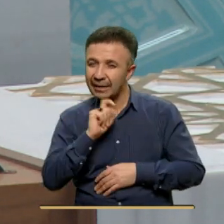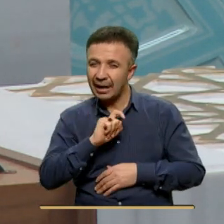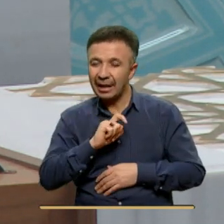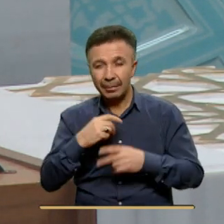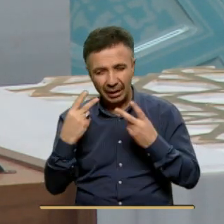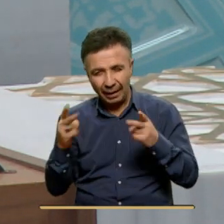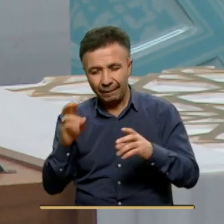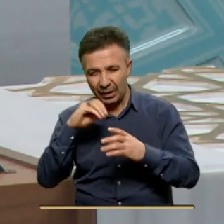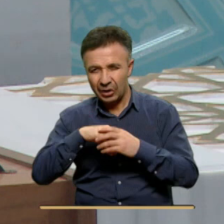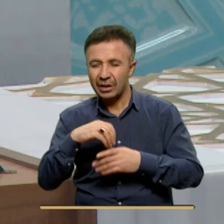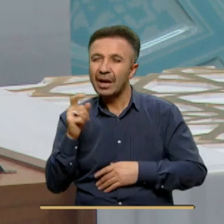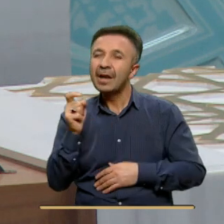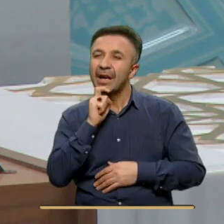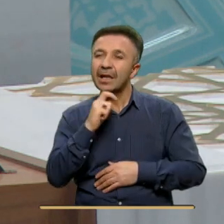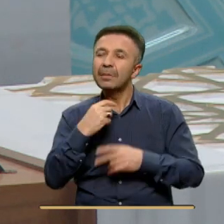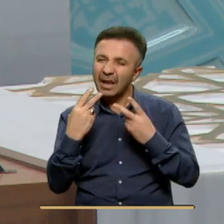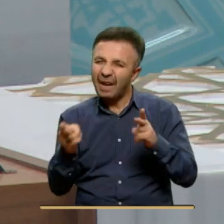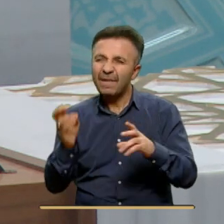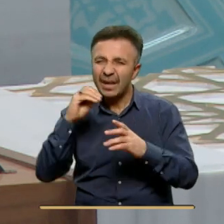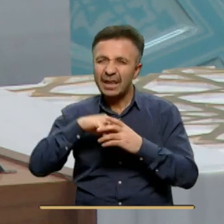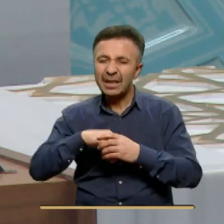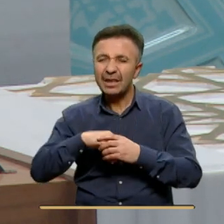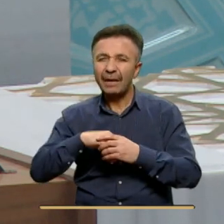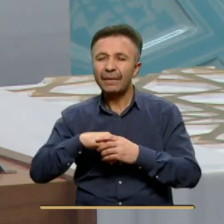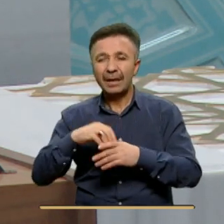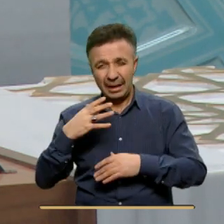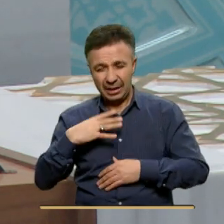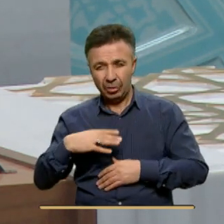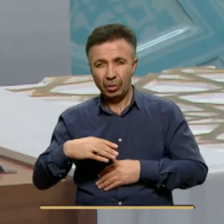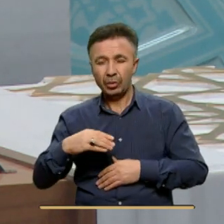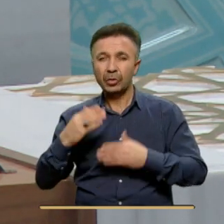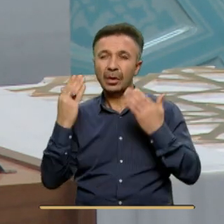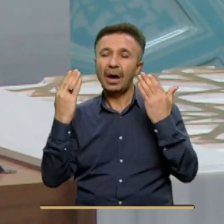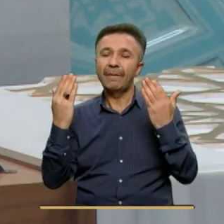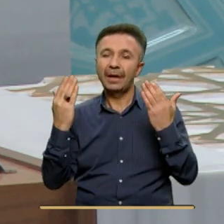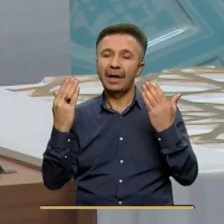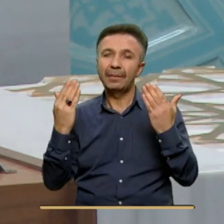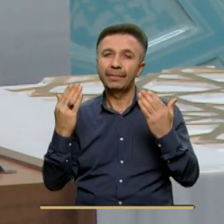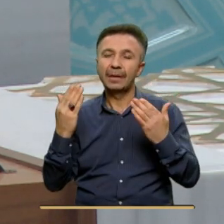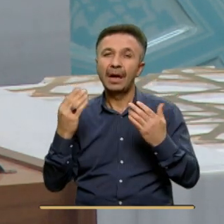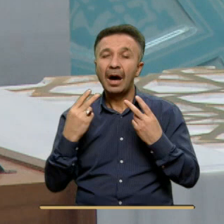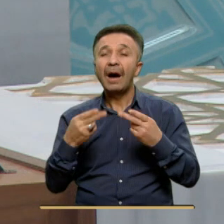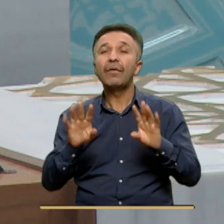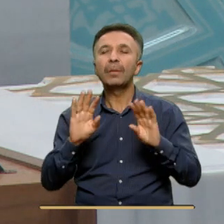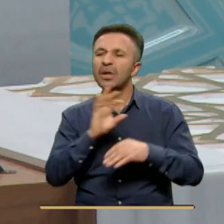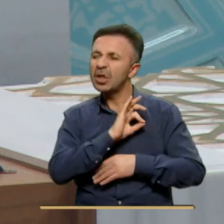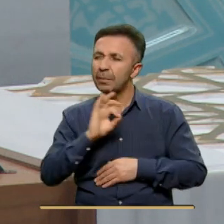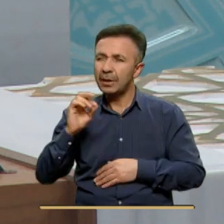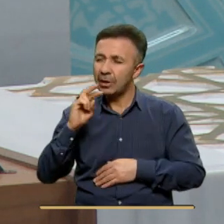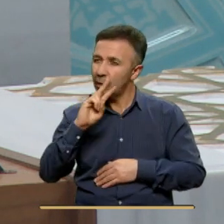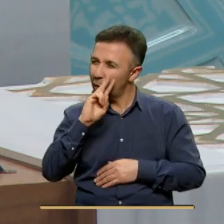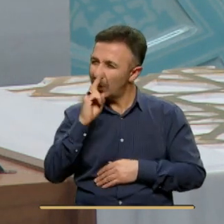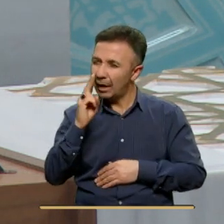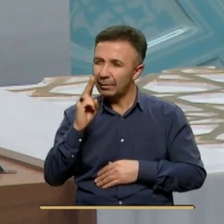için af diliyoruz. Sen bizleri affeyle ya Rab. Bağışlanmadık hiçbir günahımızı,